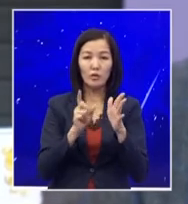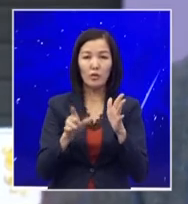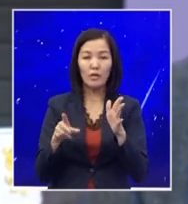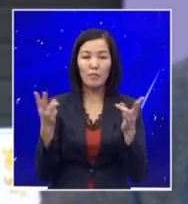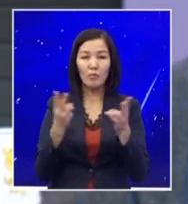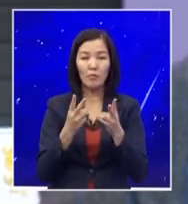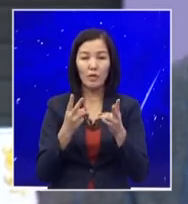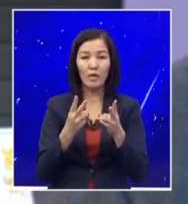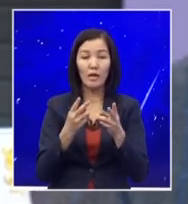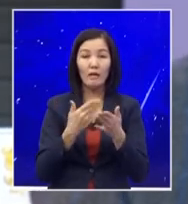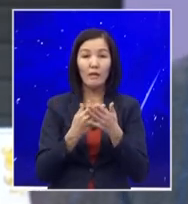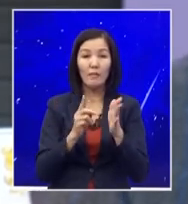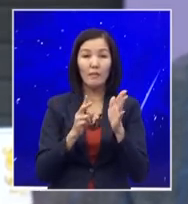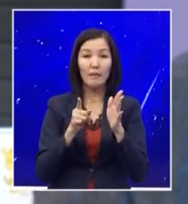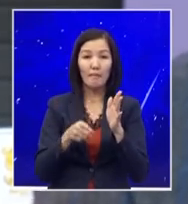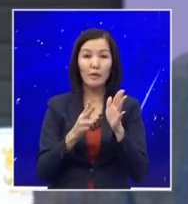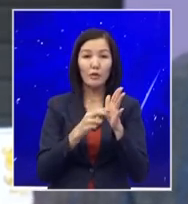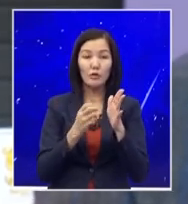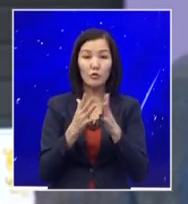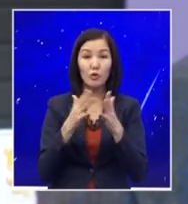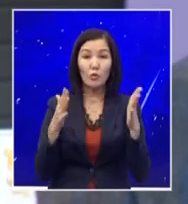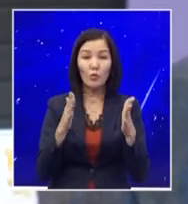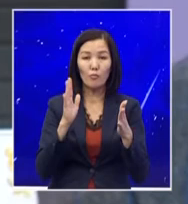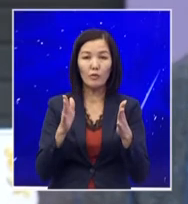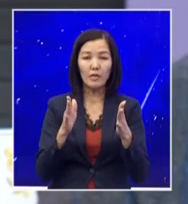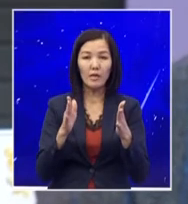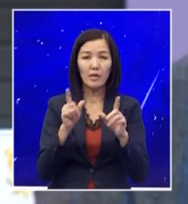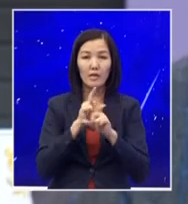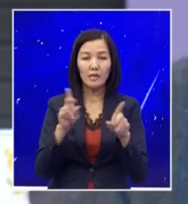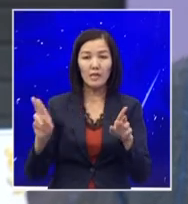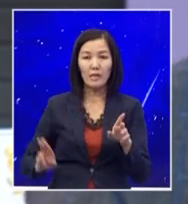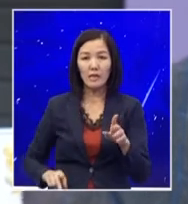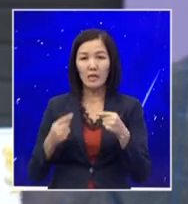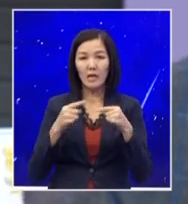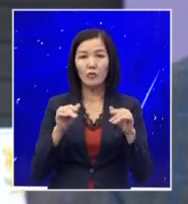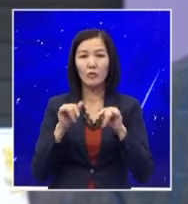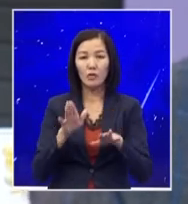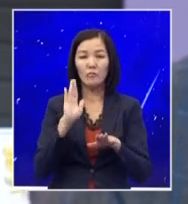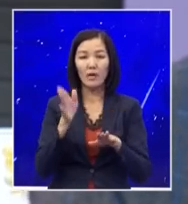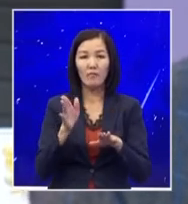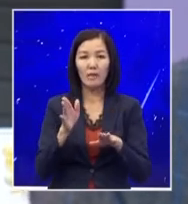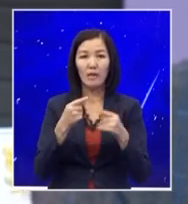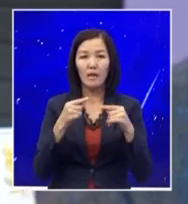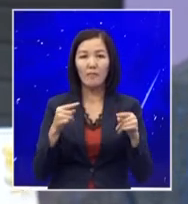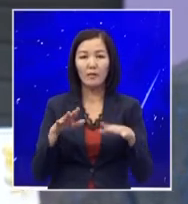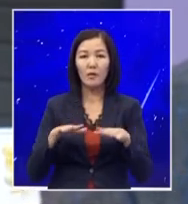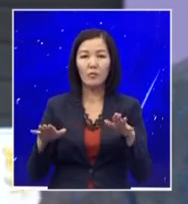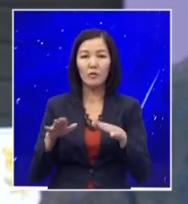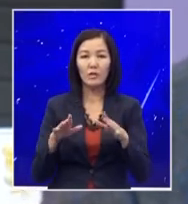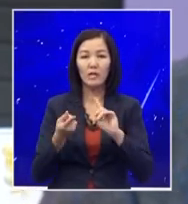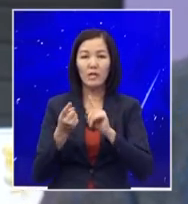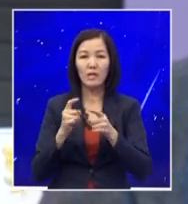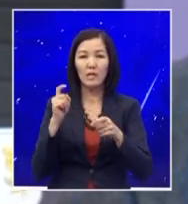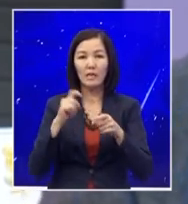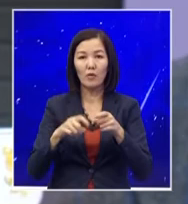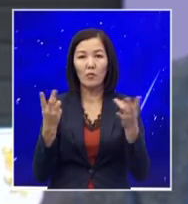Егер бұл жағдайда асып кеткен жағдай болатын болса, мекеменің басшылары әртүрлі шешім қабылдайды, басқа участокке қабылдауға. То